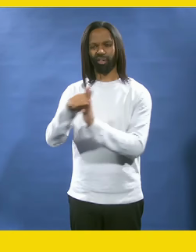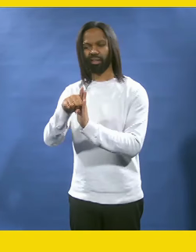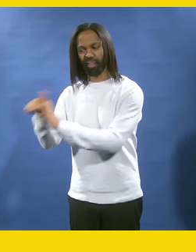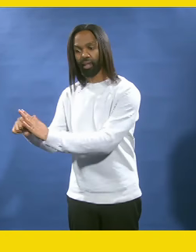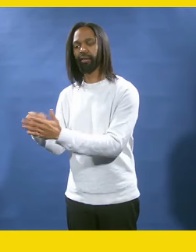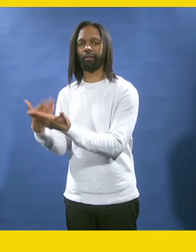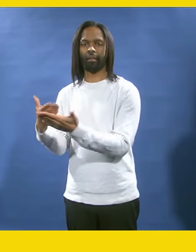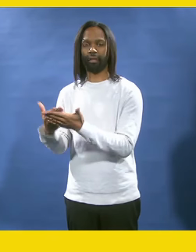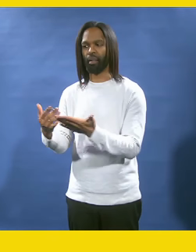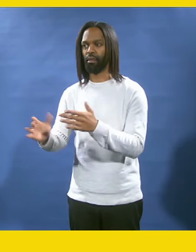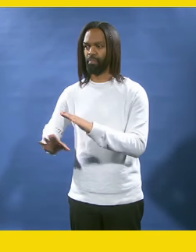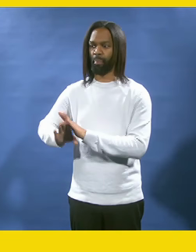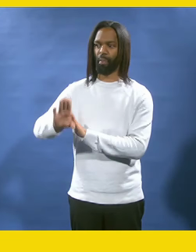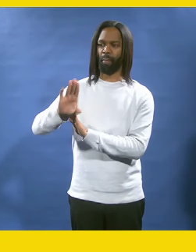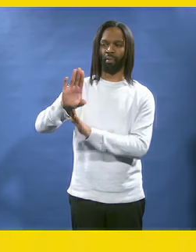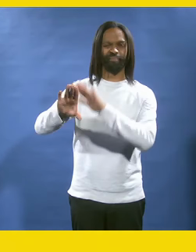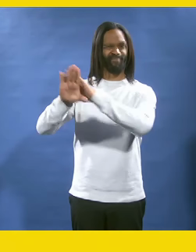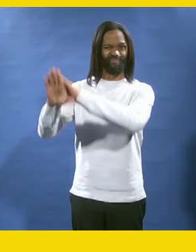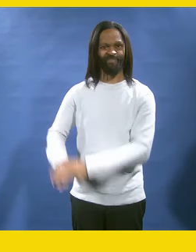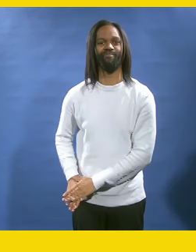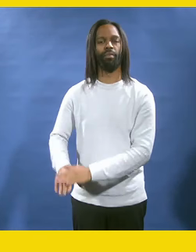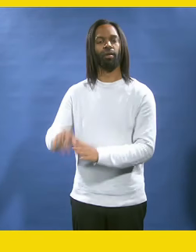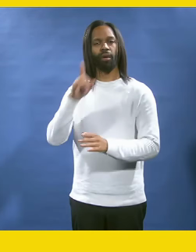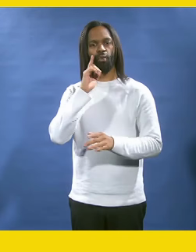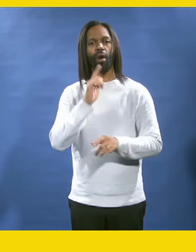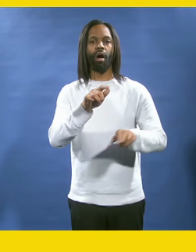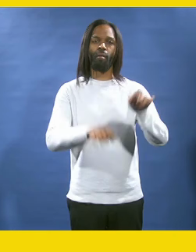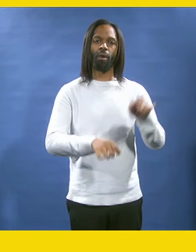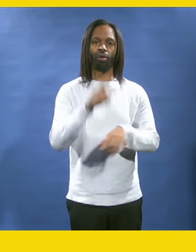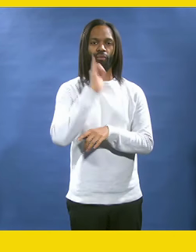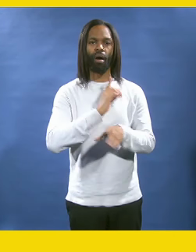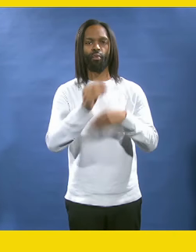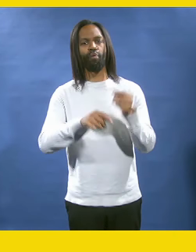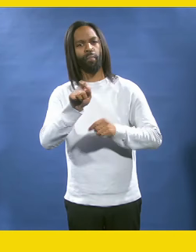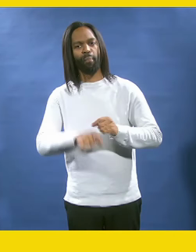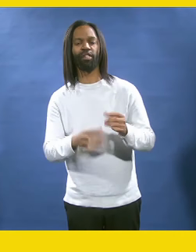toujours infériorisent les femmes et les plus vulnérables.